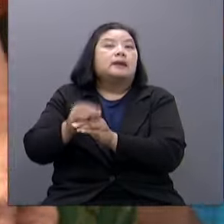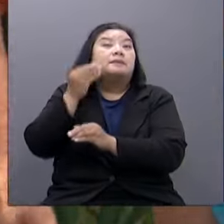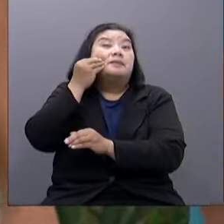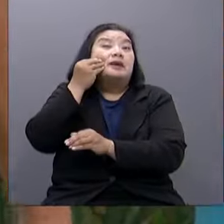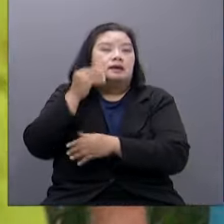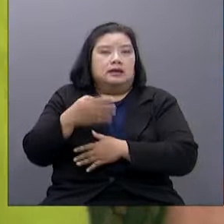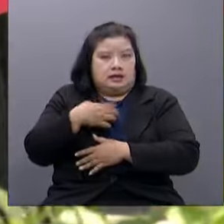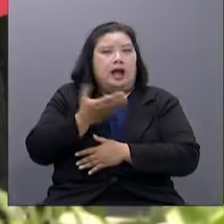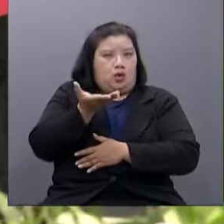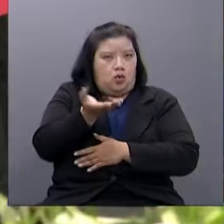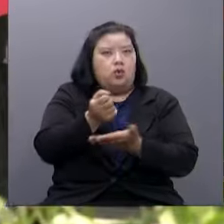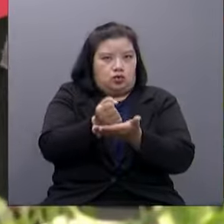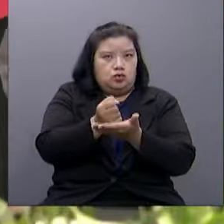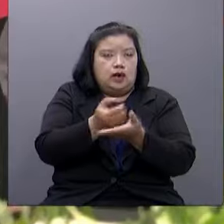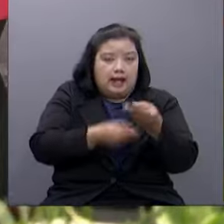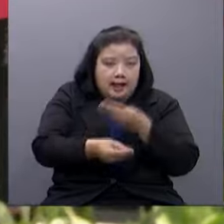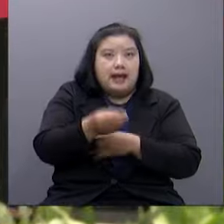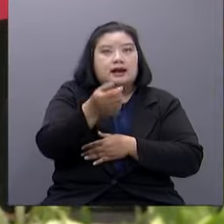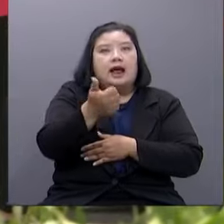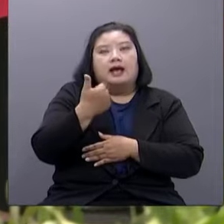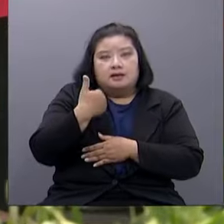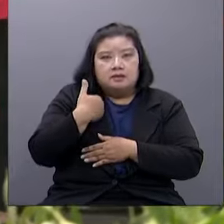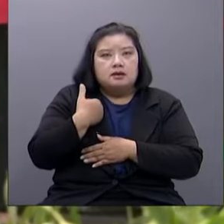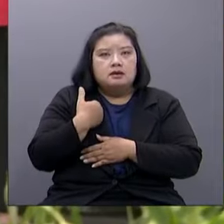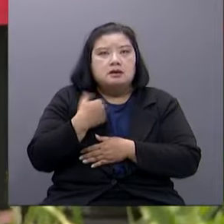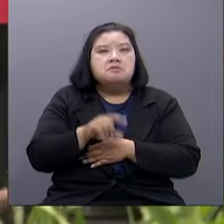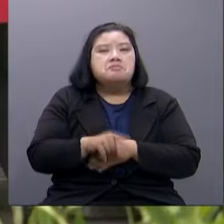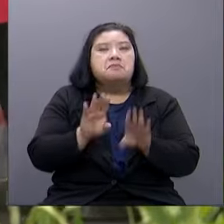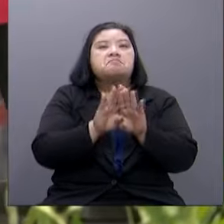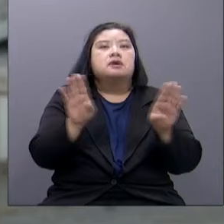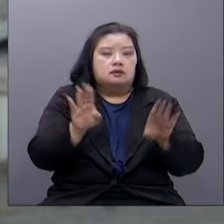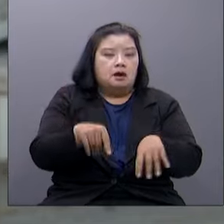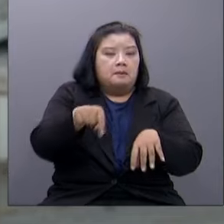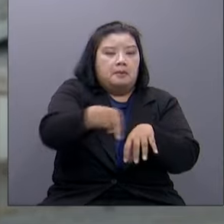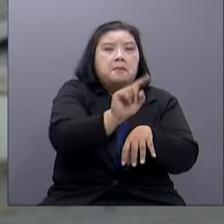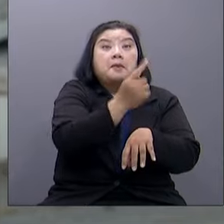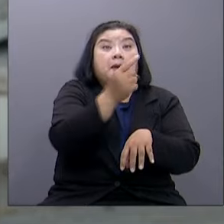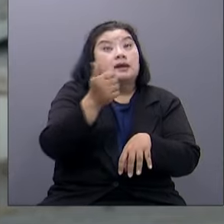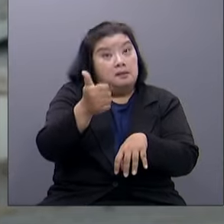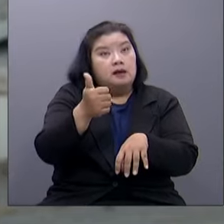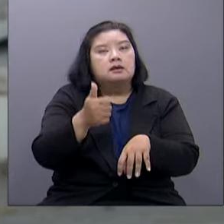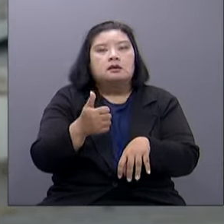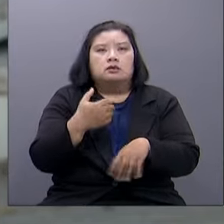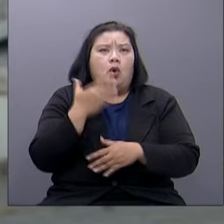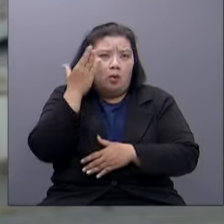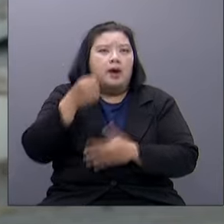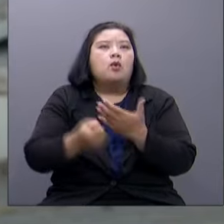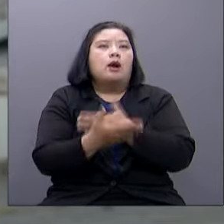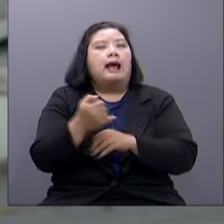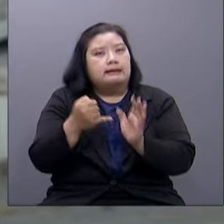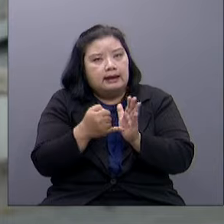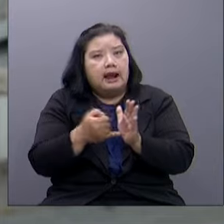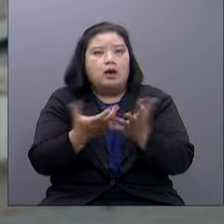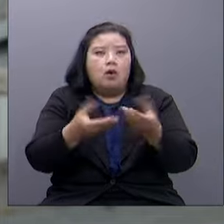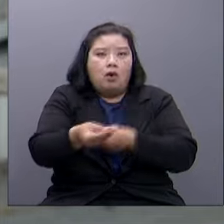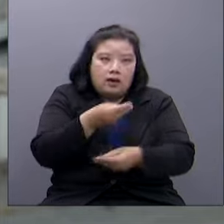ารับซื้อจุดอื่นๆจะได้แบบว่ามีประชาชนที่ว่าเขาเข้าถึงจะ